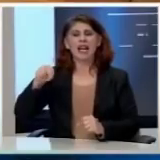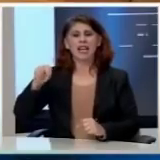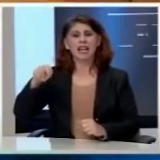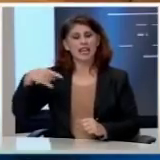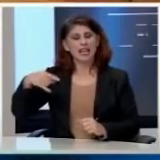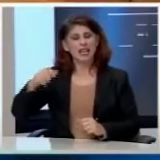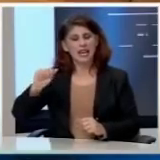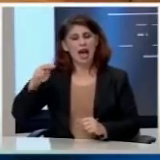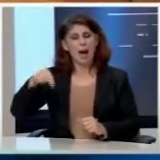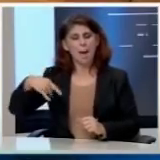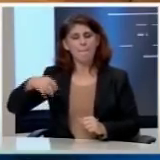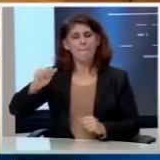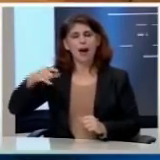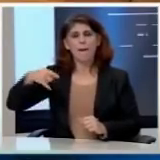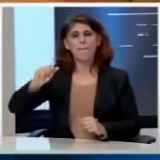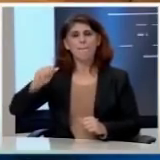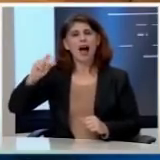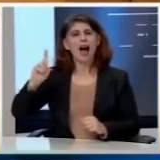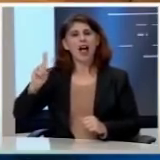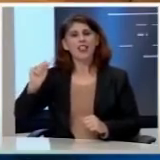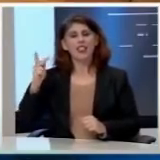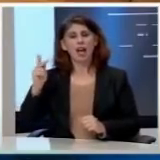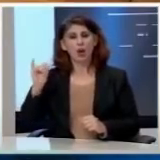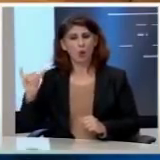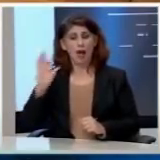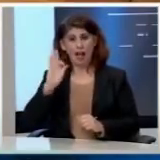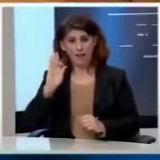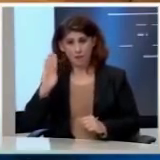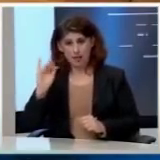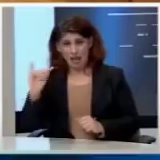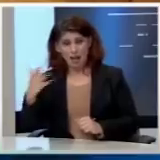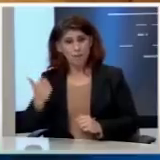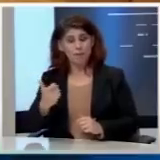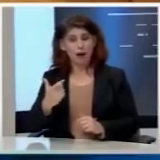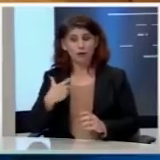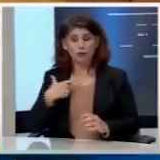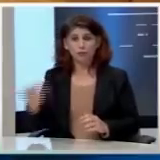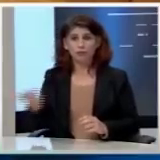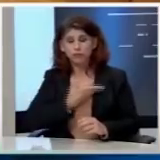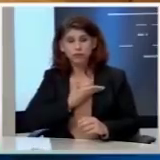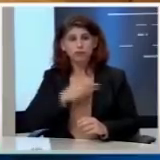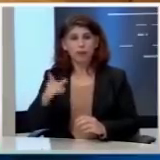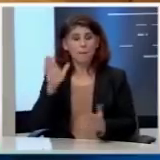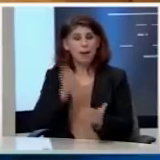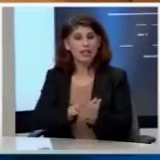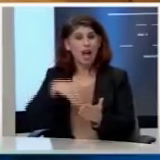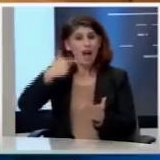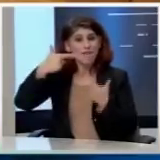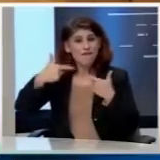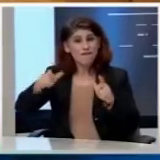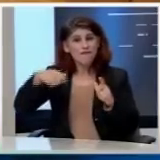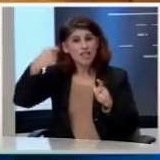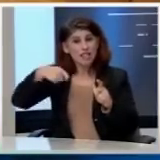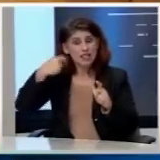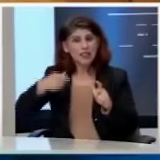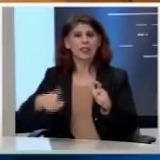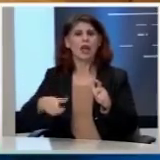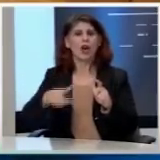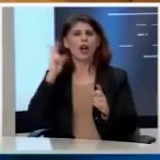πληροφορίες στον φάκελο του Αμερικανικού Υπουργείου Δικαιοσύνης και του FBI υπάρχουν συγκλονιστικές μαρτυρίες, βίντεο και